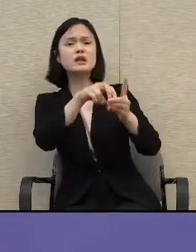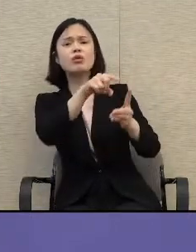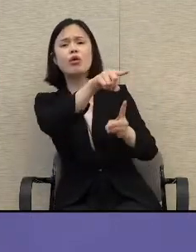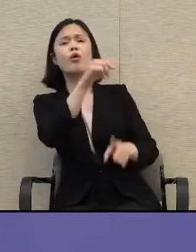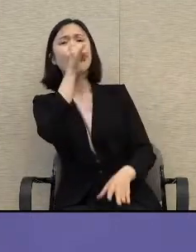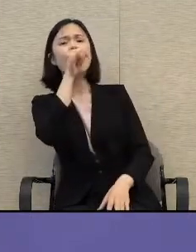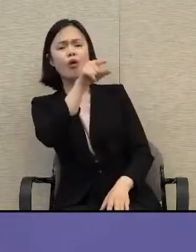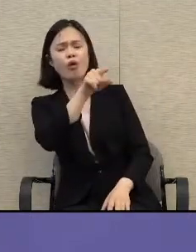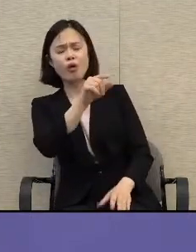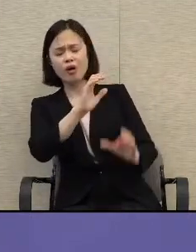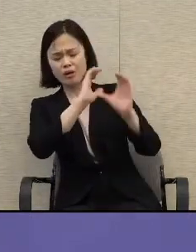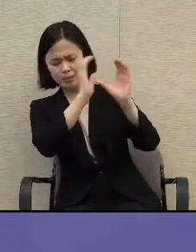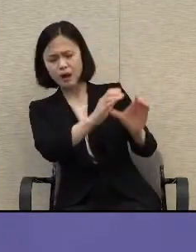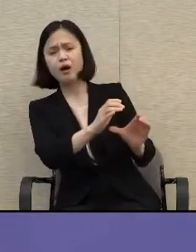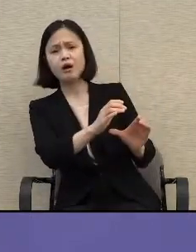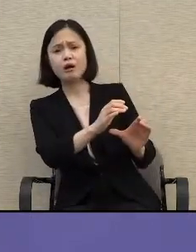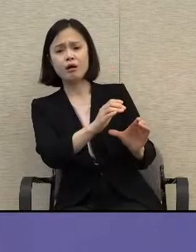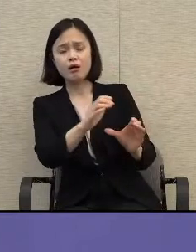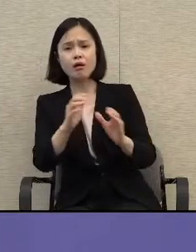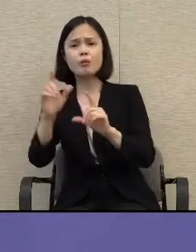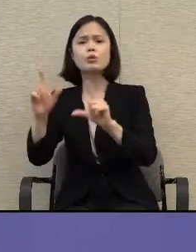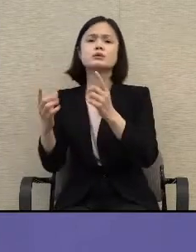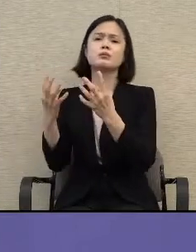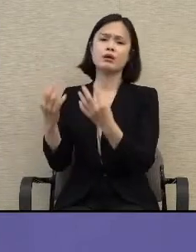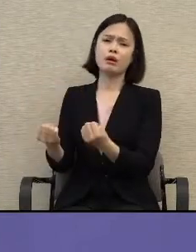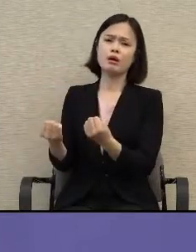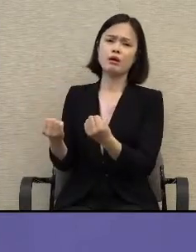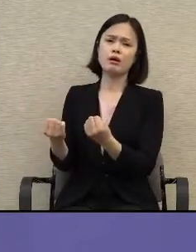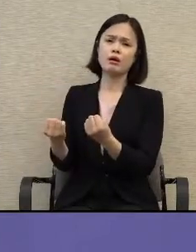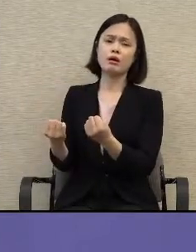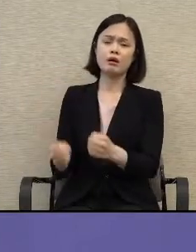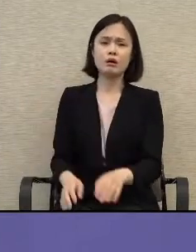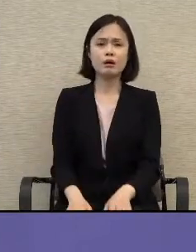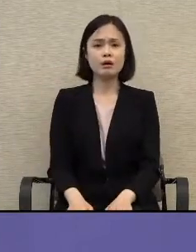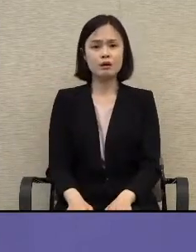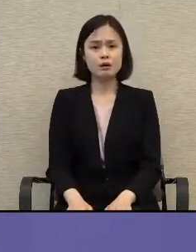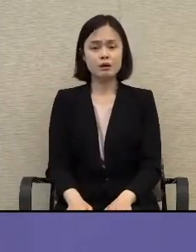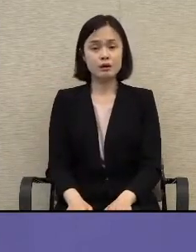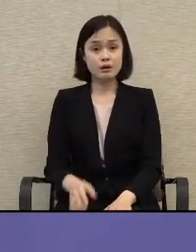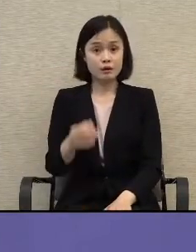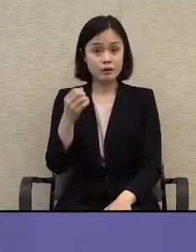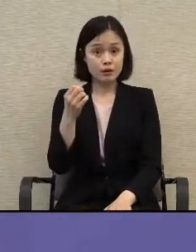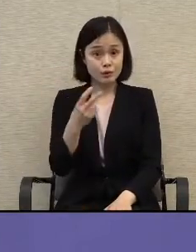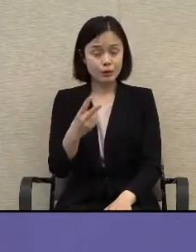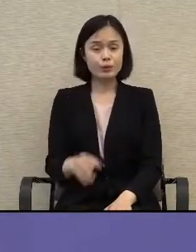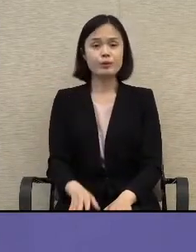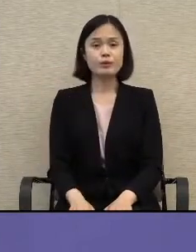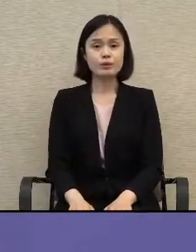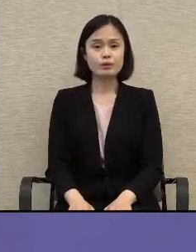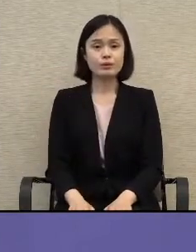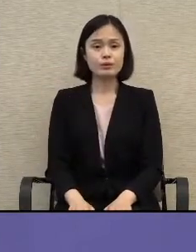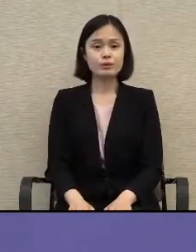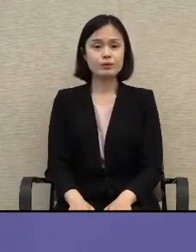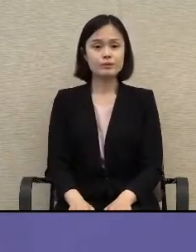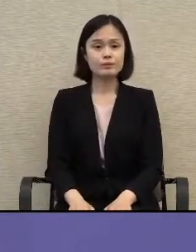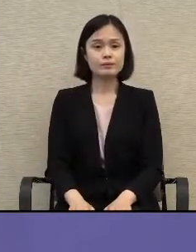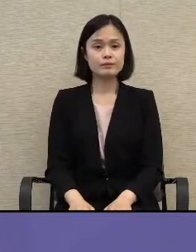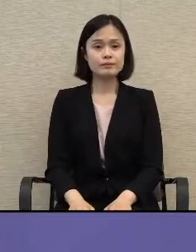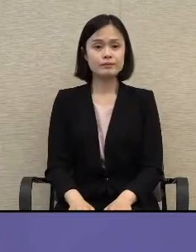해야 해? 라는 인식들이 이제 팽배하게 펼쳐져 있고, 그렇지만 또 동시에는 자조적인 이렇게